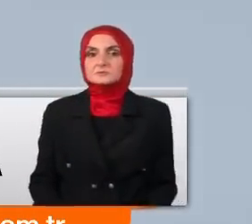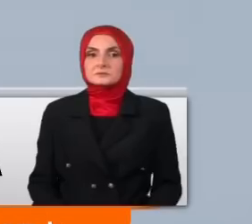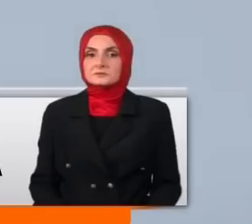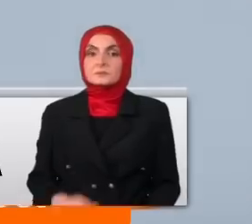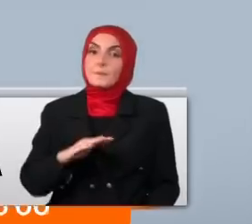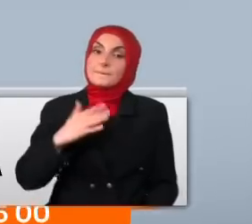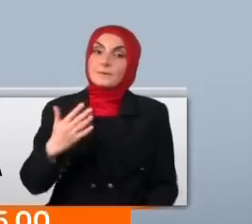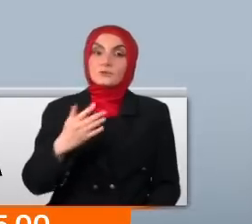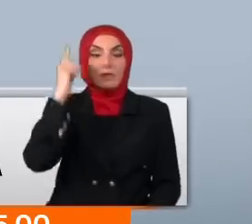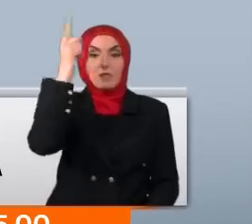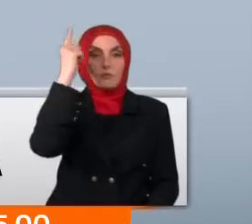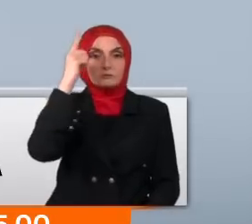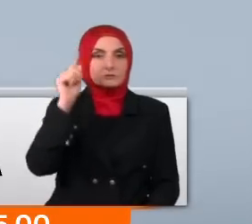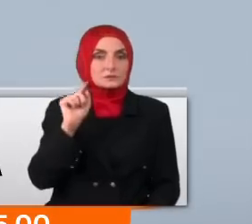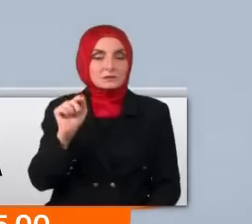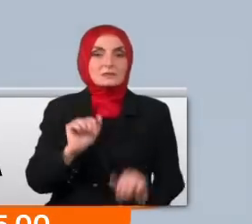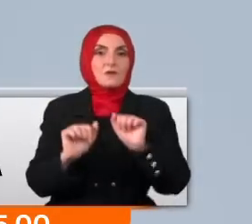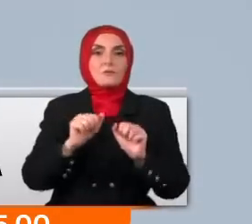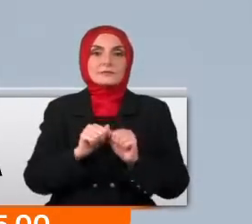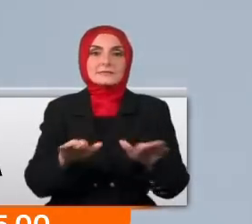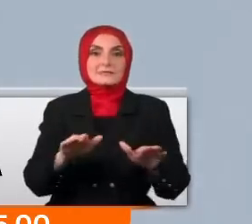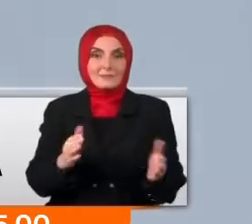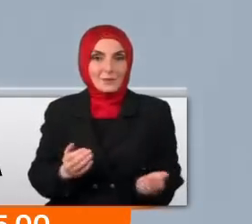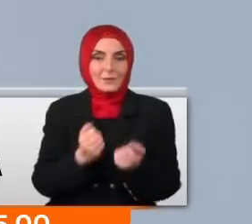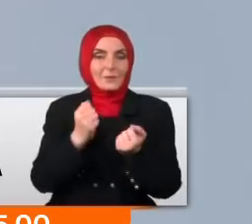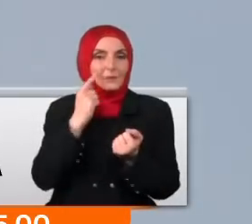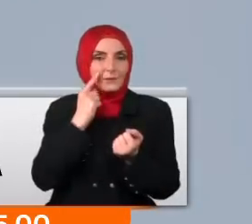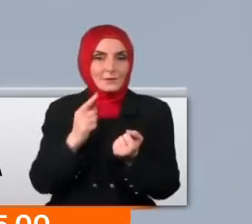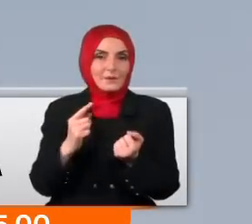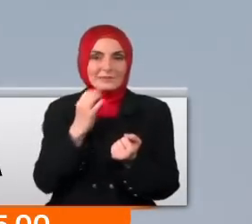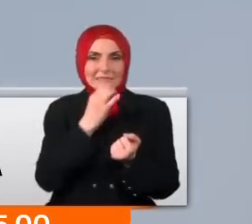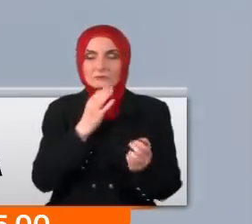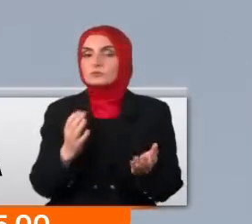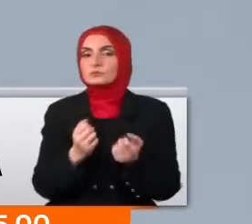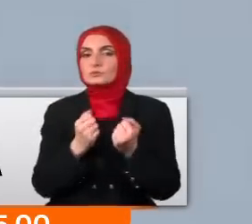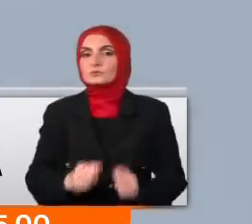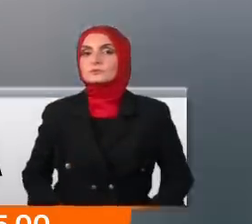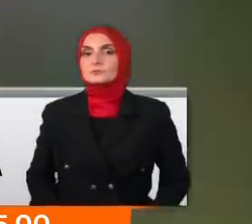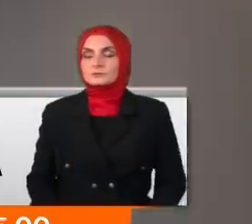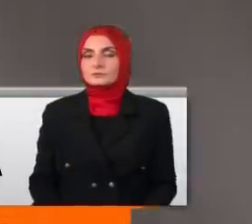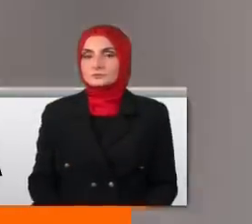Bir başka helikopter de savunma sistemi sayesinde kıl payı kurtuldu.